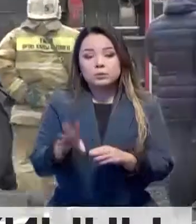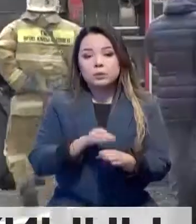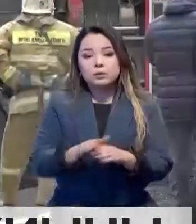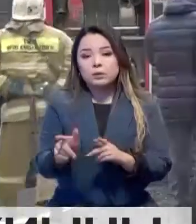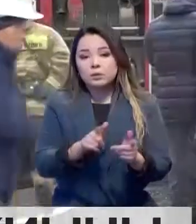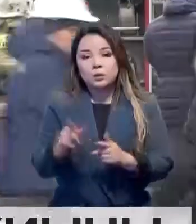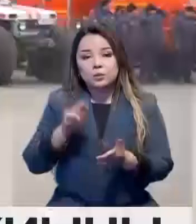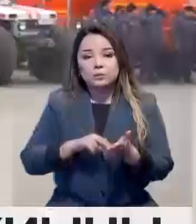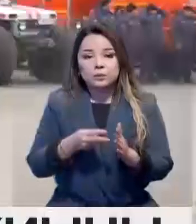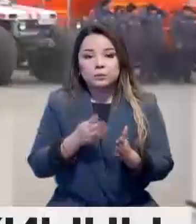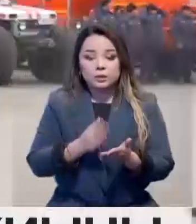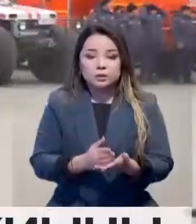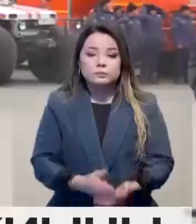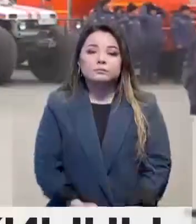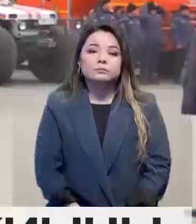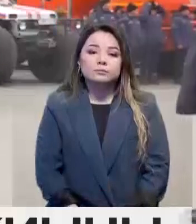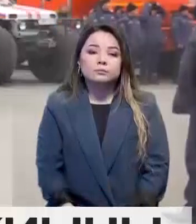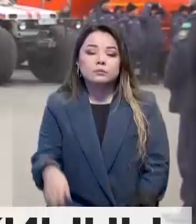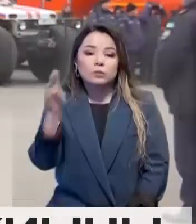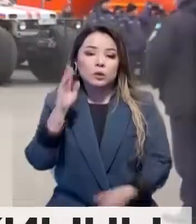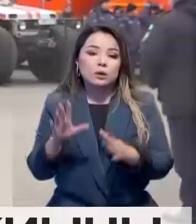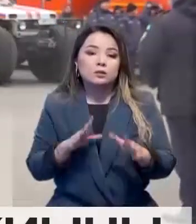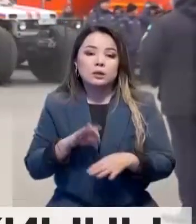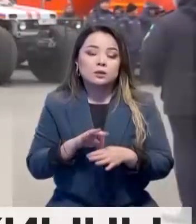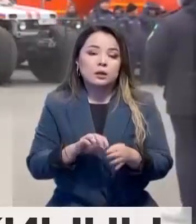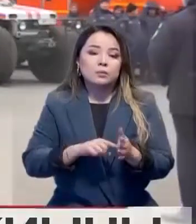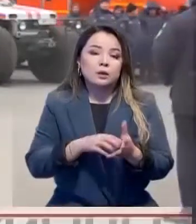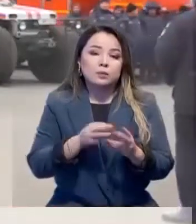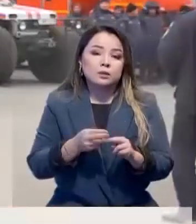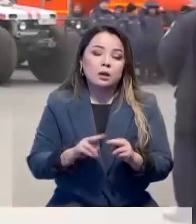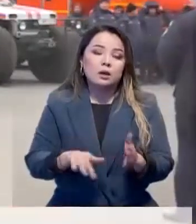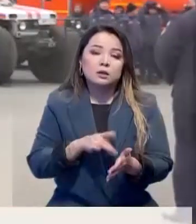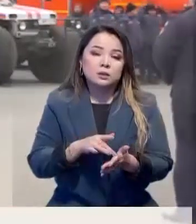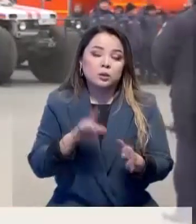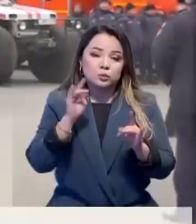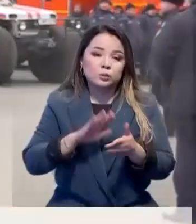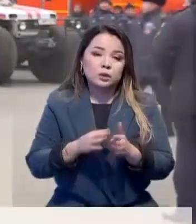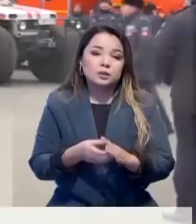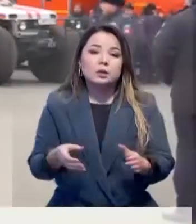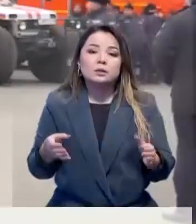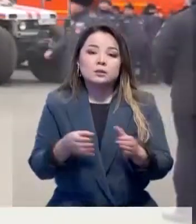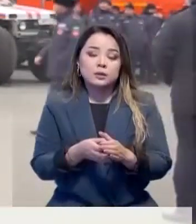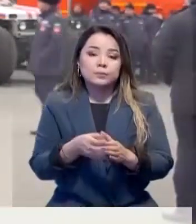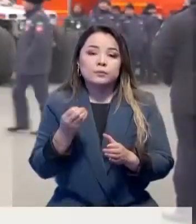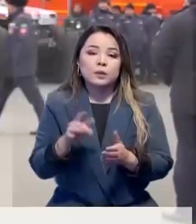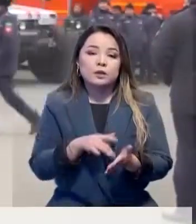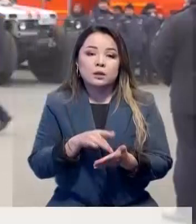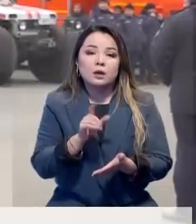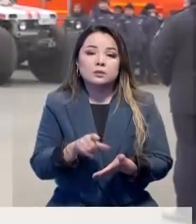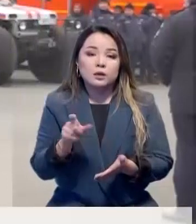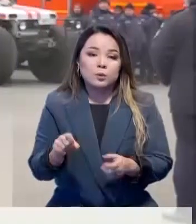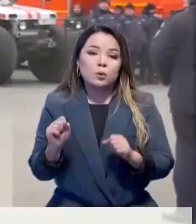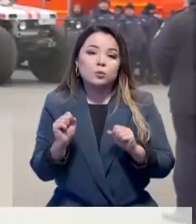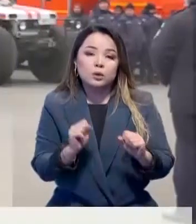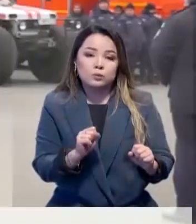өтті. Бұл енді оқу-жаттығудың мақсаты бұл қалалық төтенше жағдайлар және қалалық азаматтық